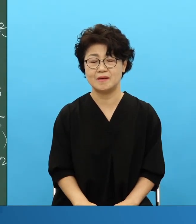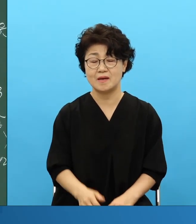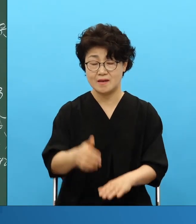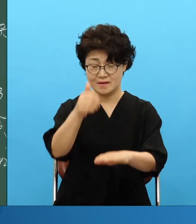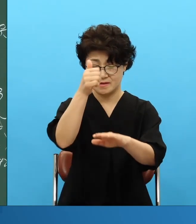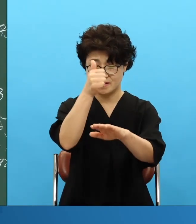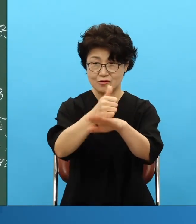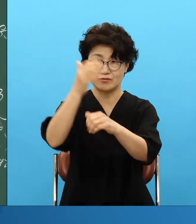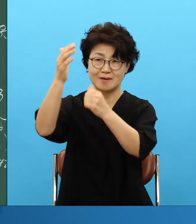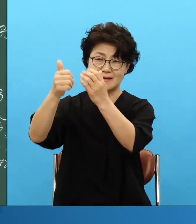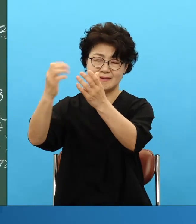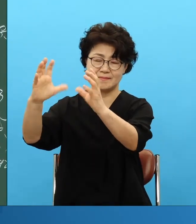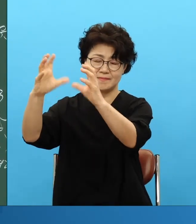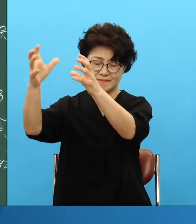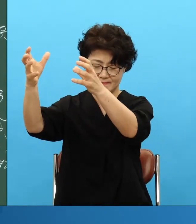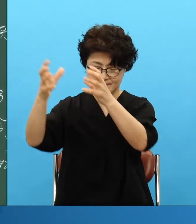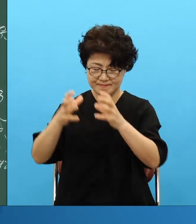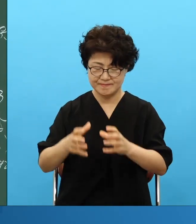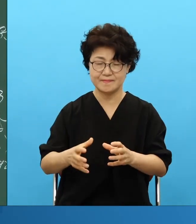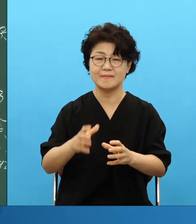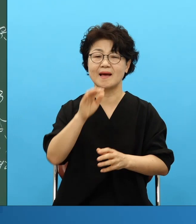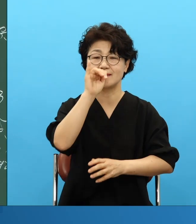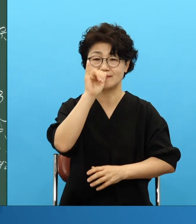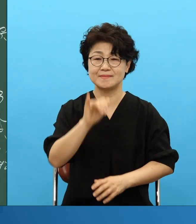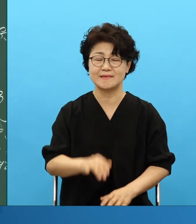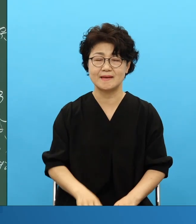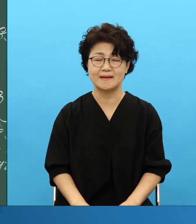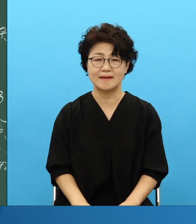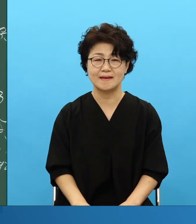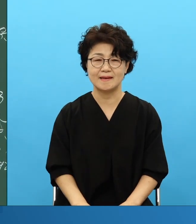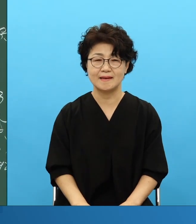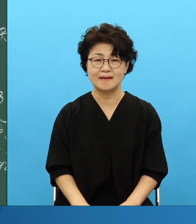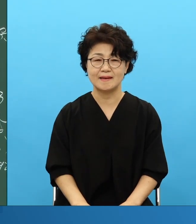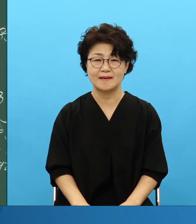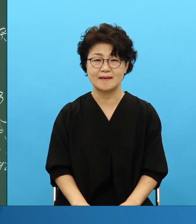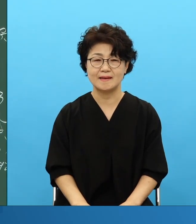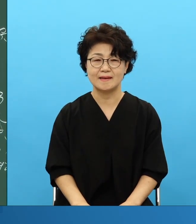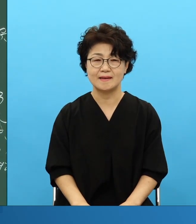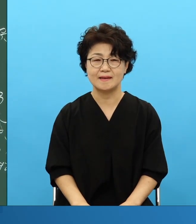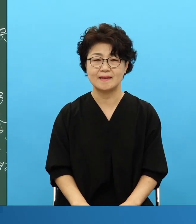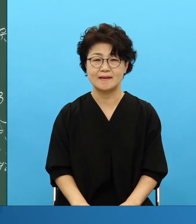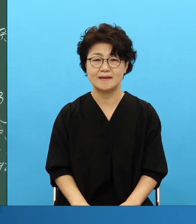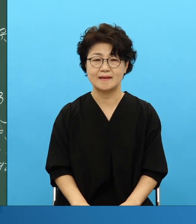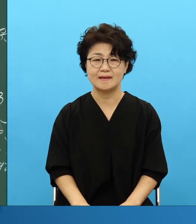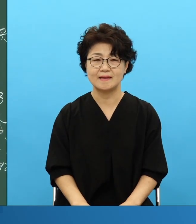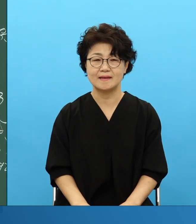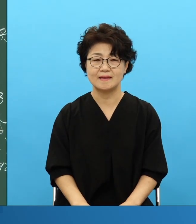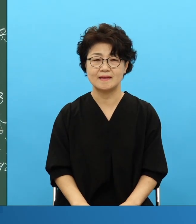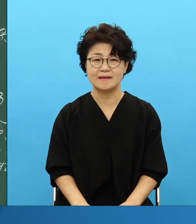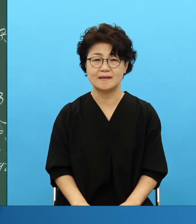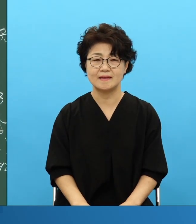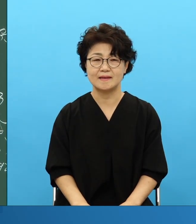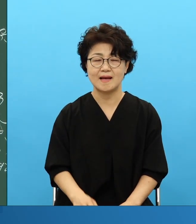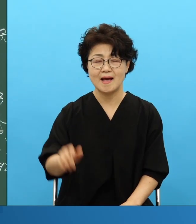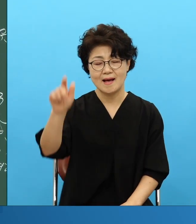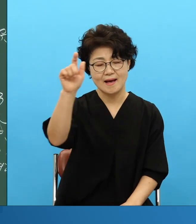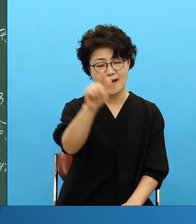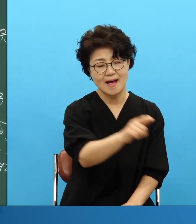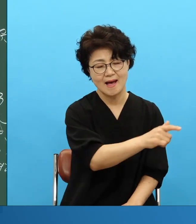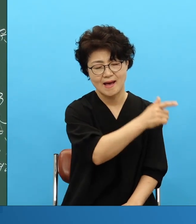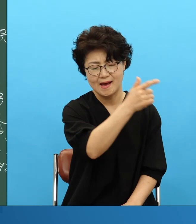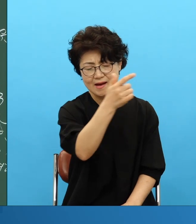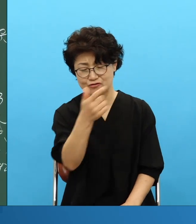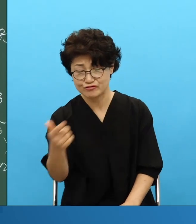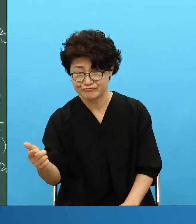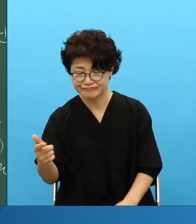this age has come. 하루 정도는 여러분의 인생을 정비하세요. And one day